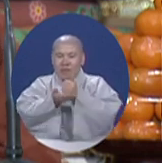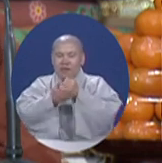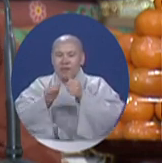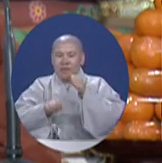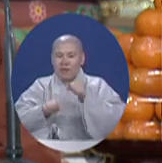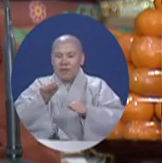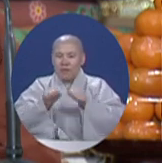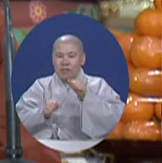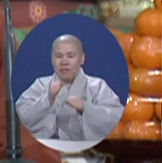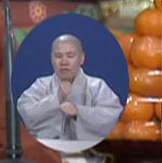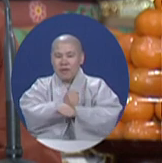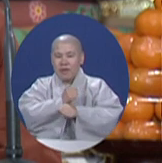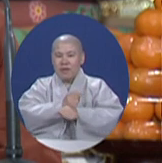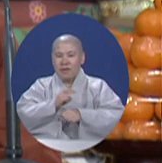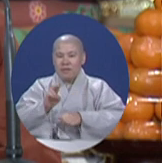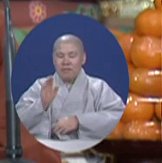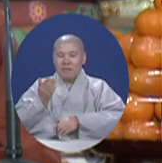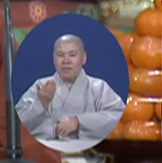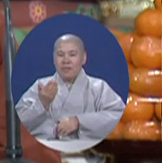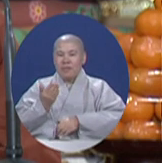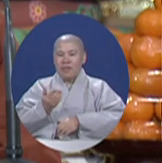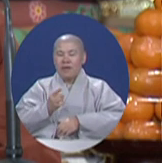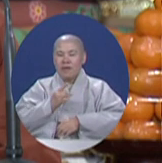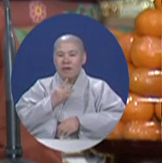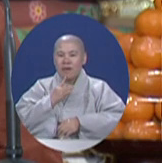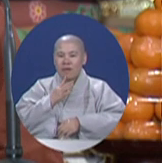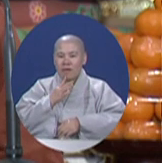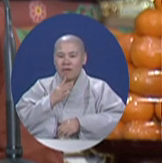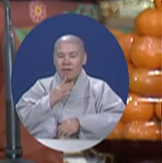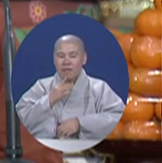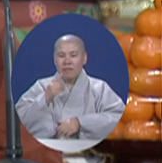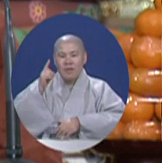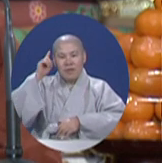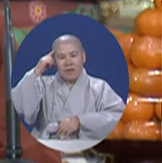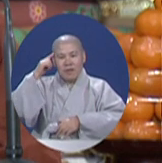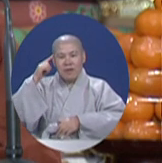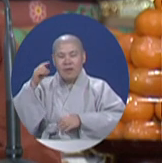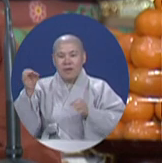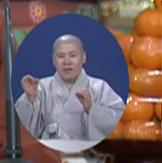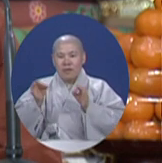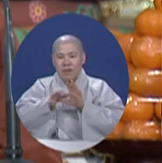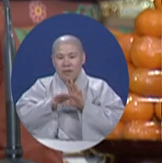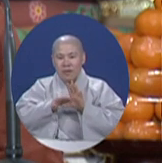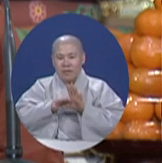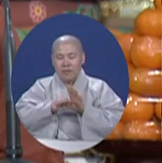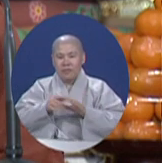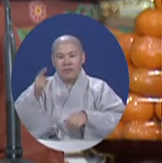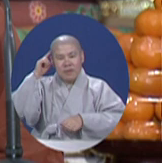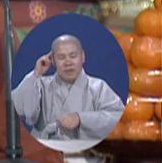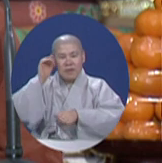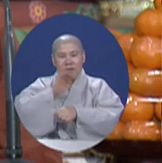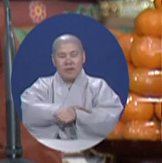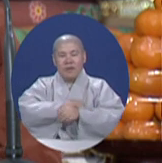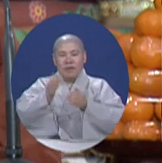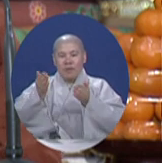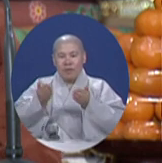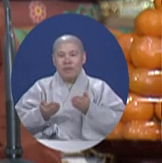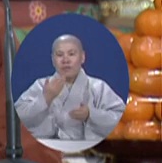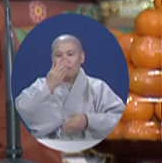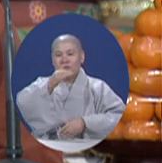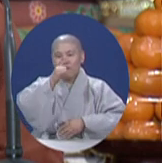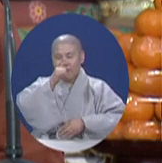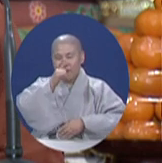돼요. 그래야 견에서 벗어나서 지혜를 얻을 수가